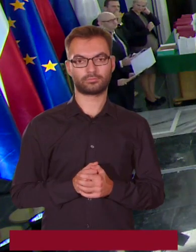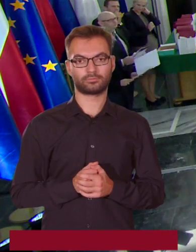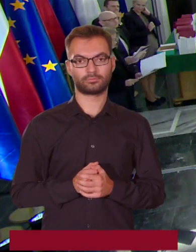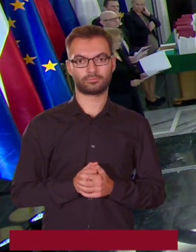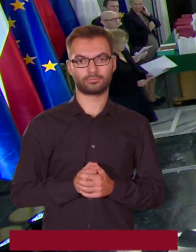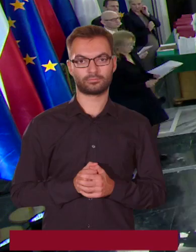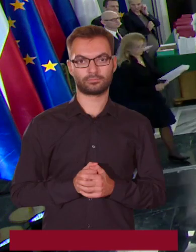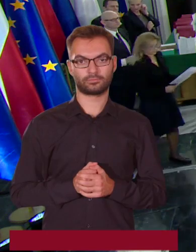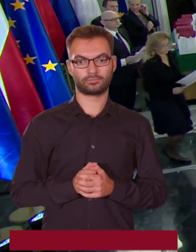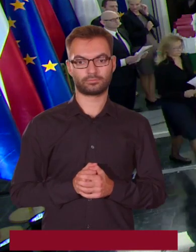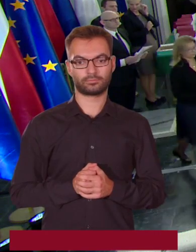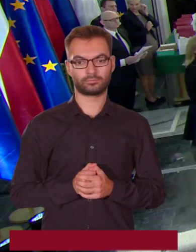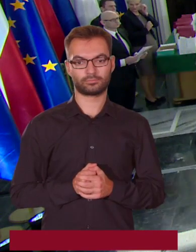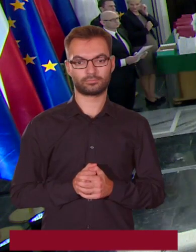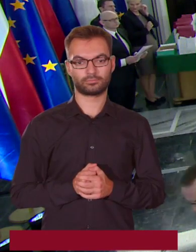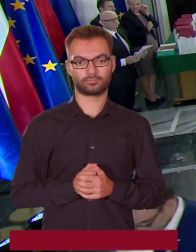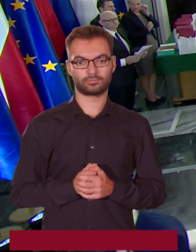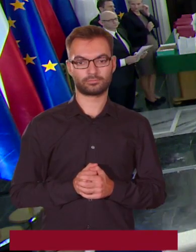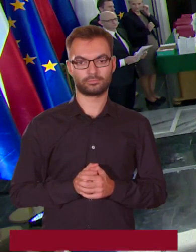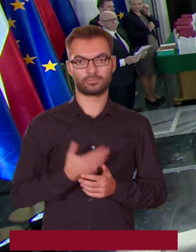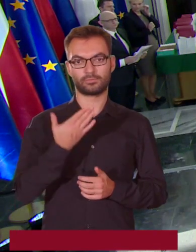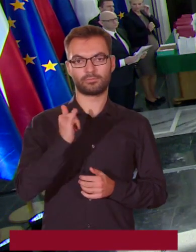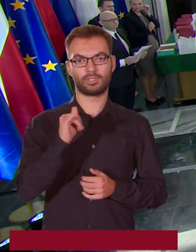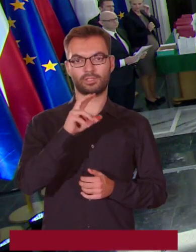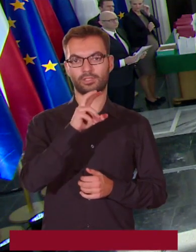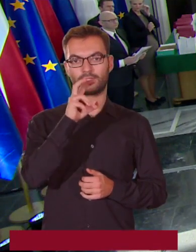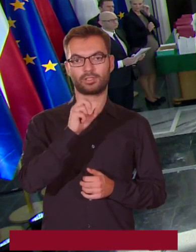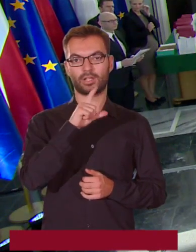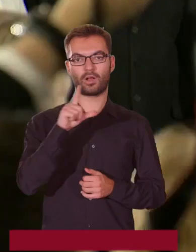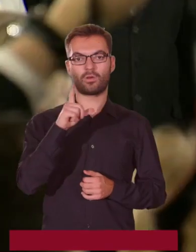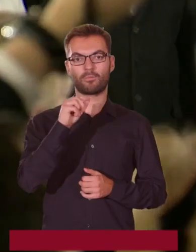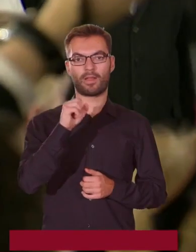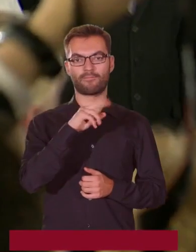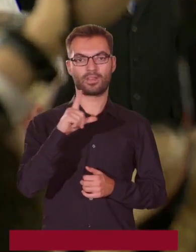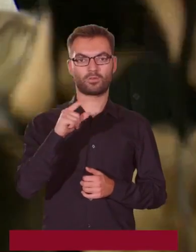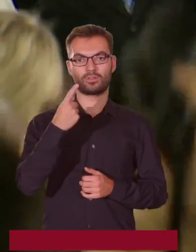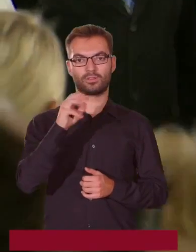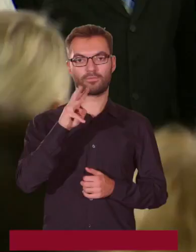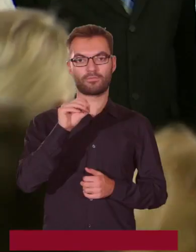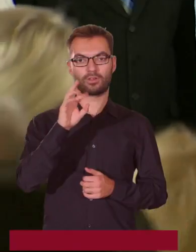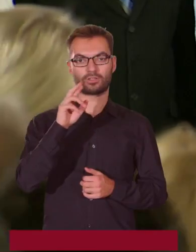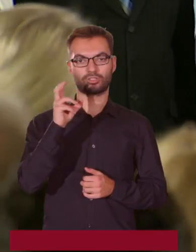Poproszę pana Michała Pawła Dworczyka.